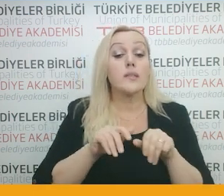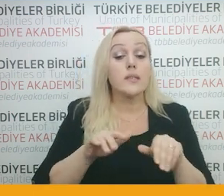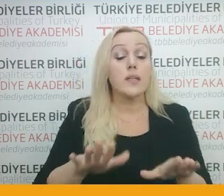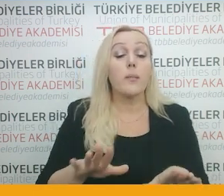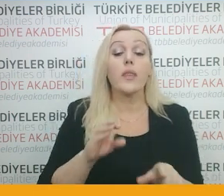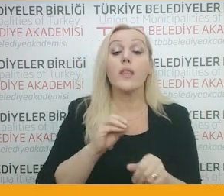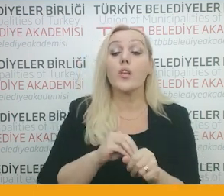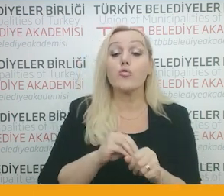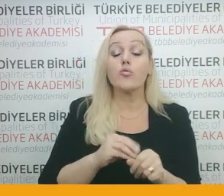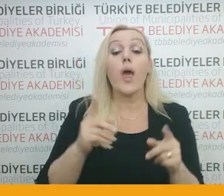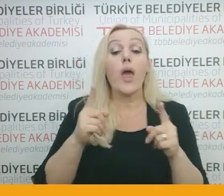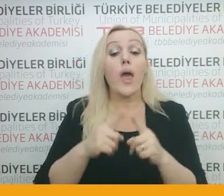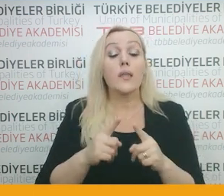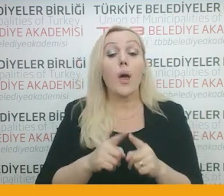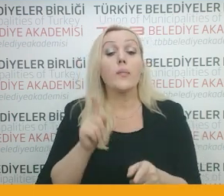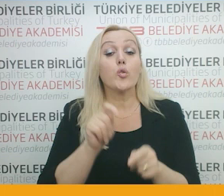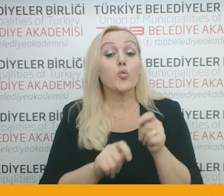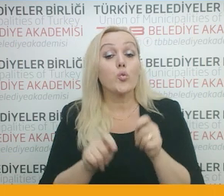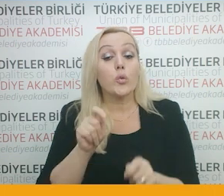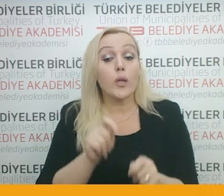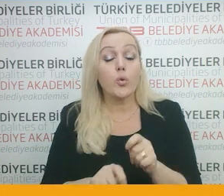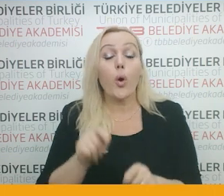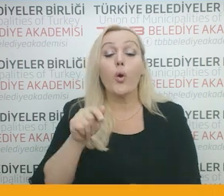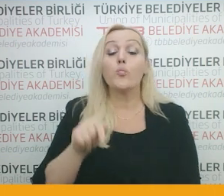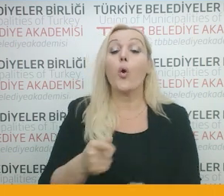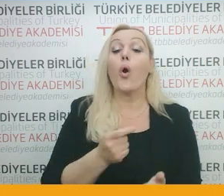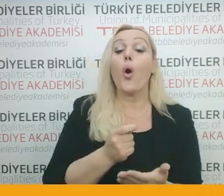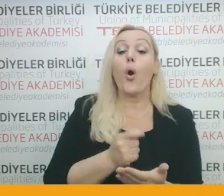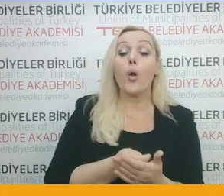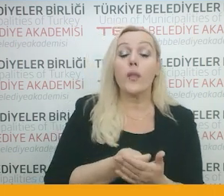sisteminde hesaplarını kullanıyor. Bu ödemenin